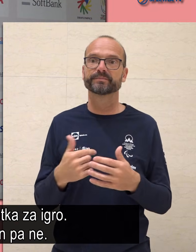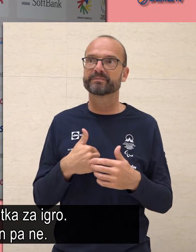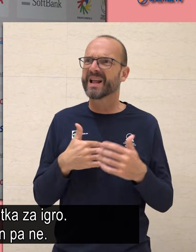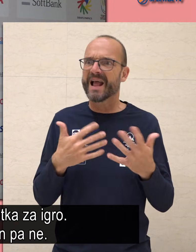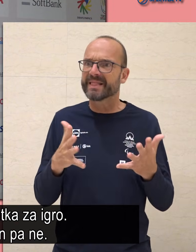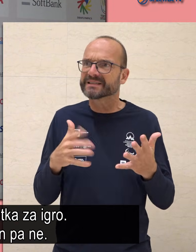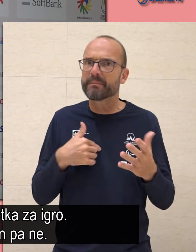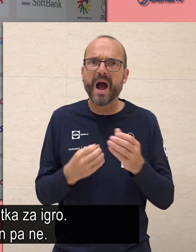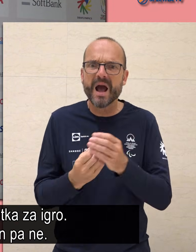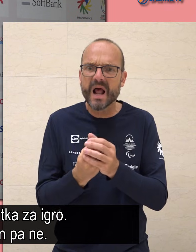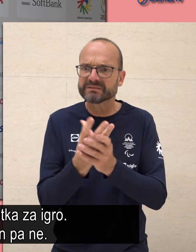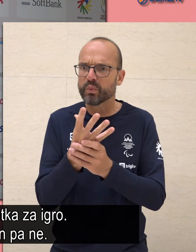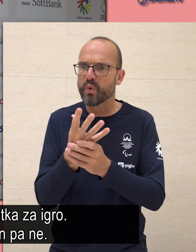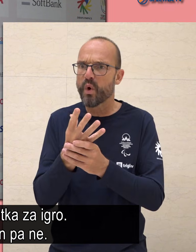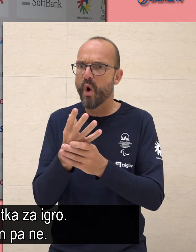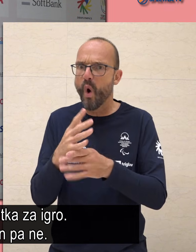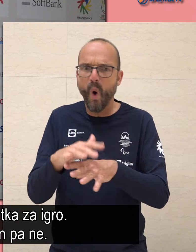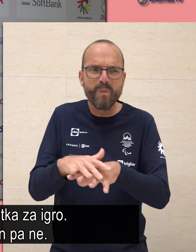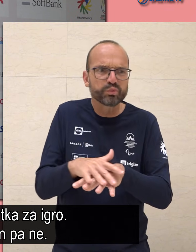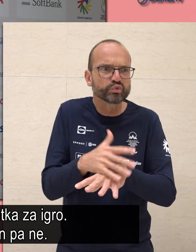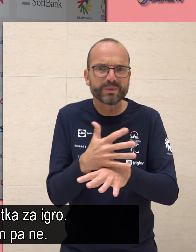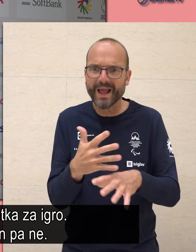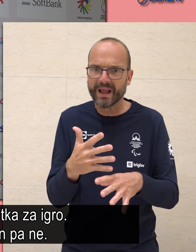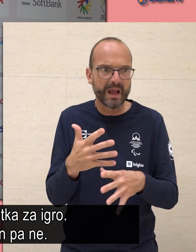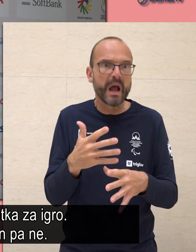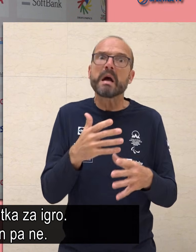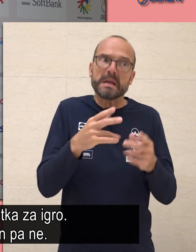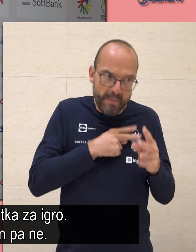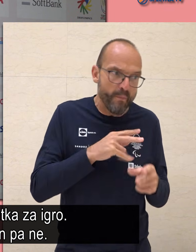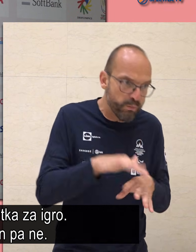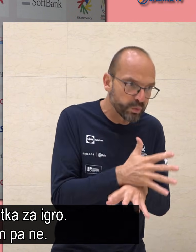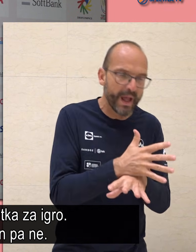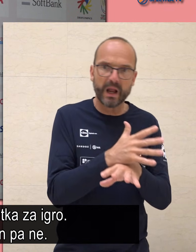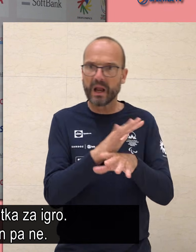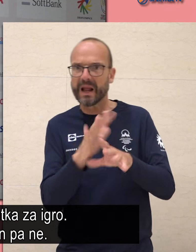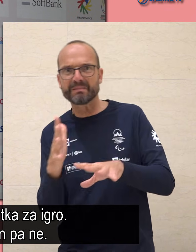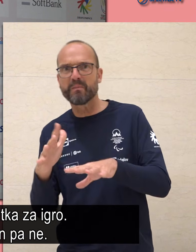kako jaz nimam občutek, ene ima občutek, ene nima občutek.